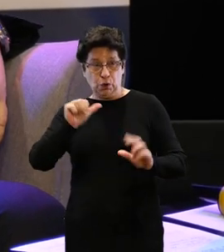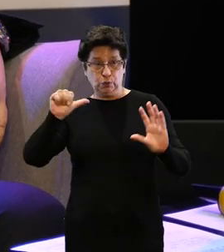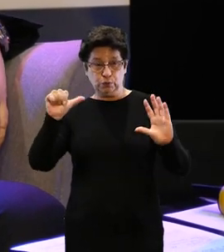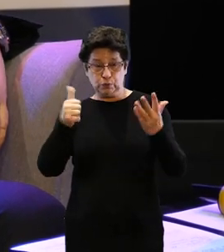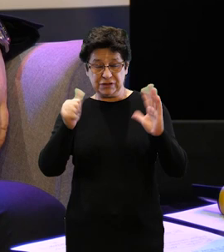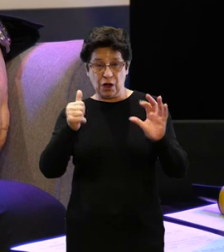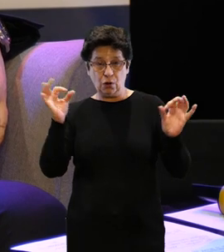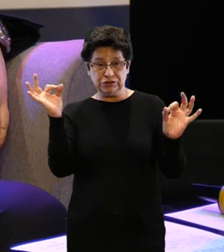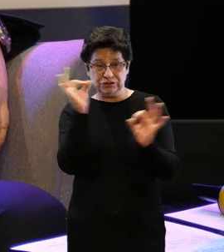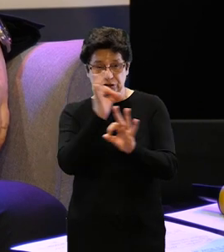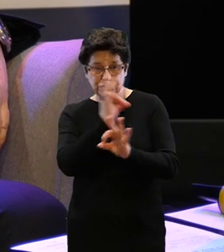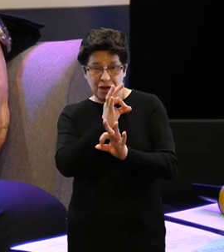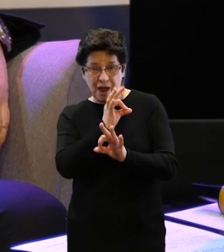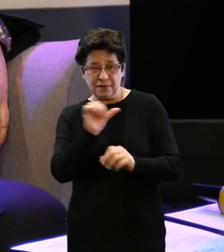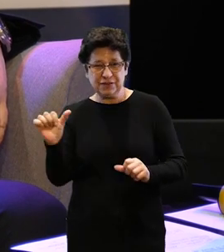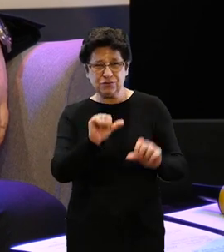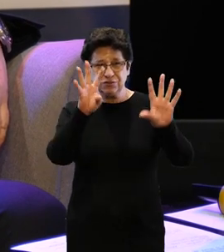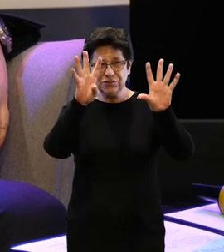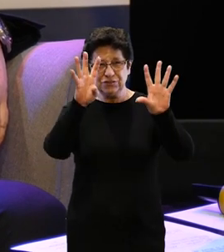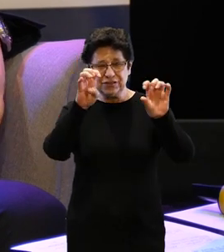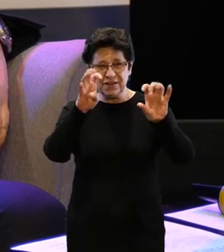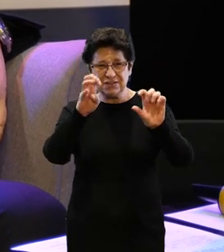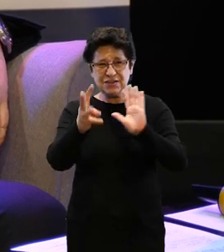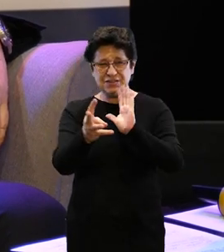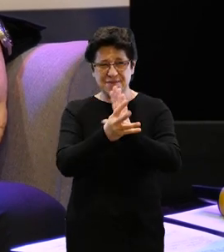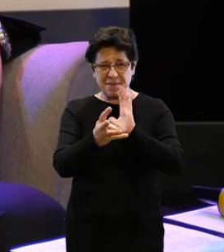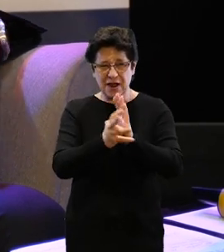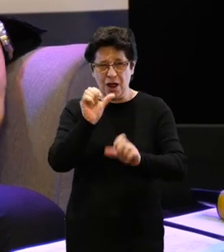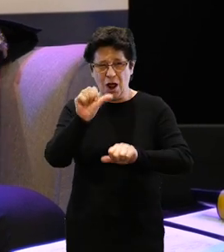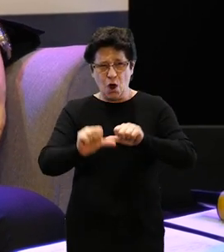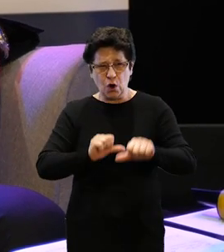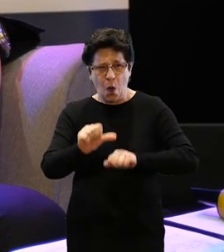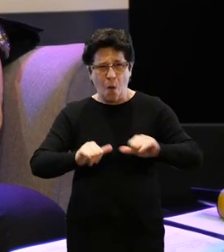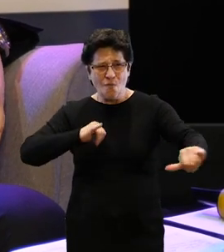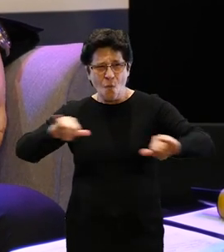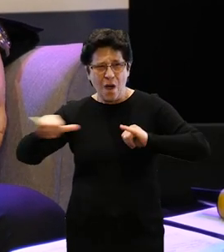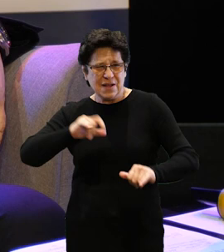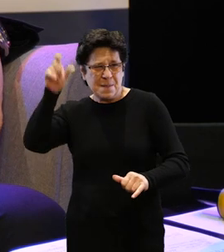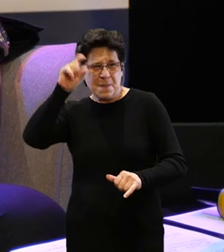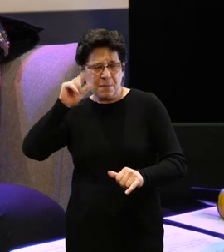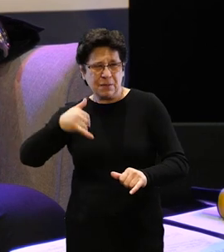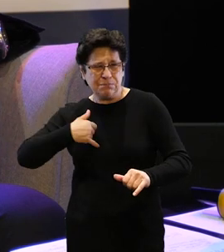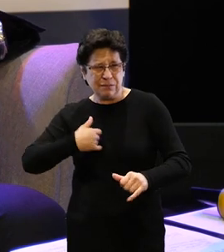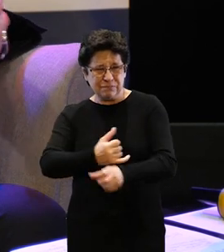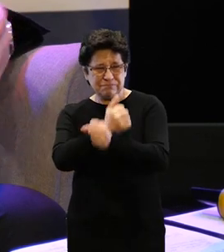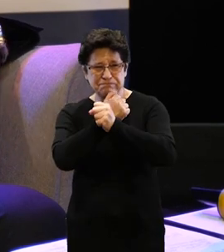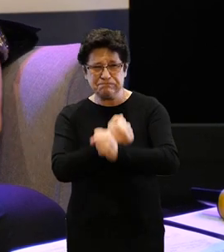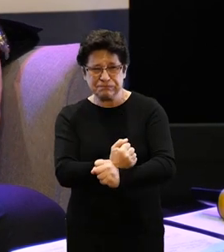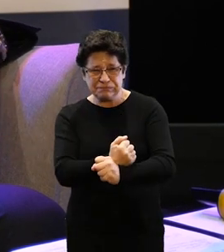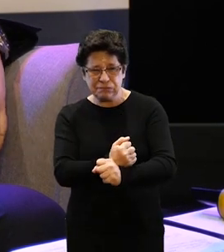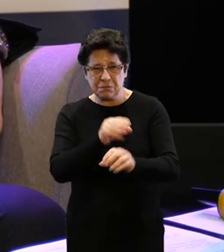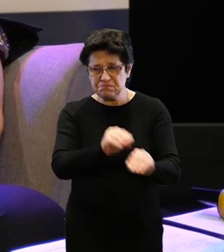stycznia 1919 roku został przez władze niemieckie aresztowany został